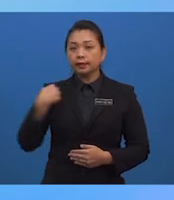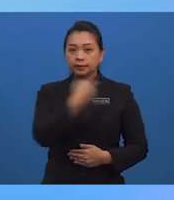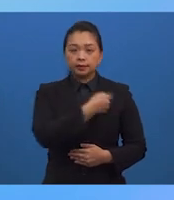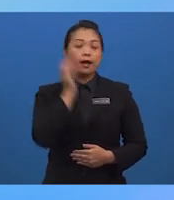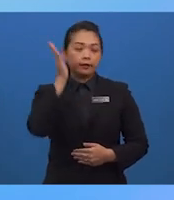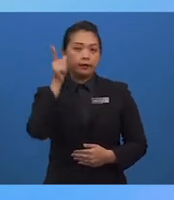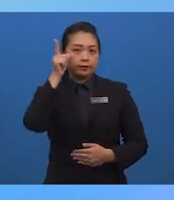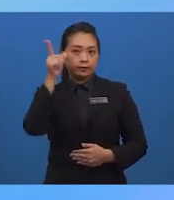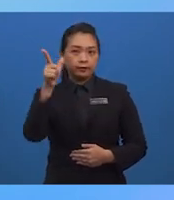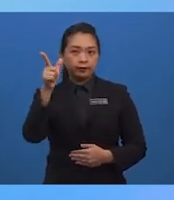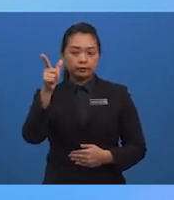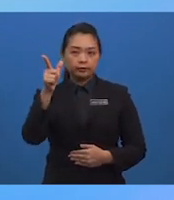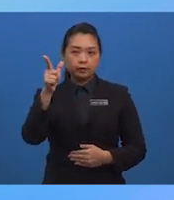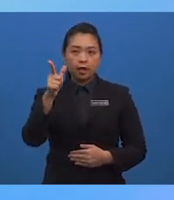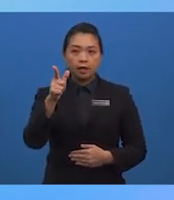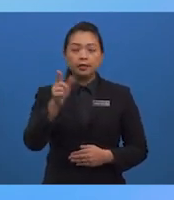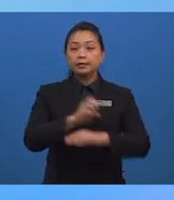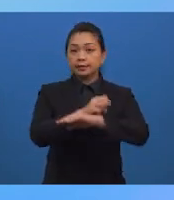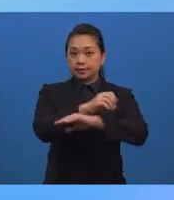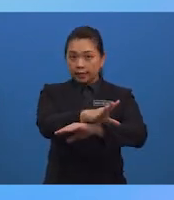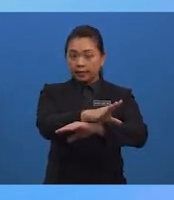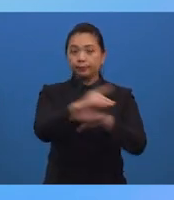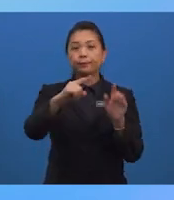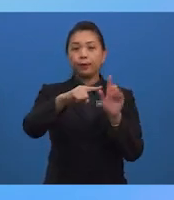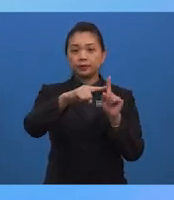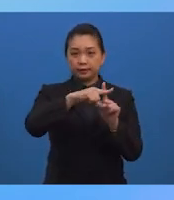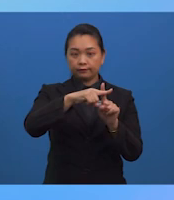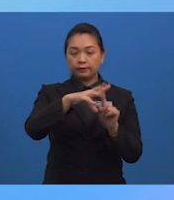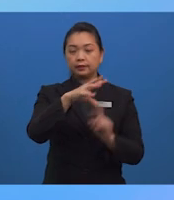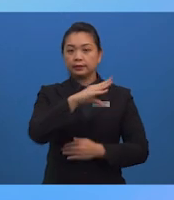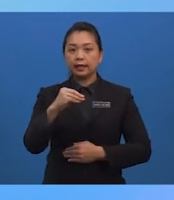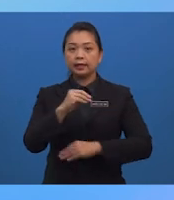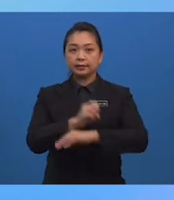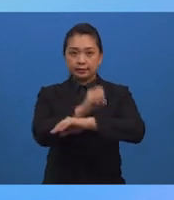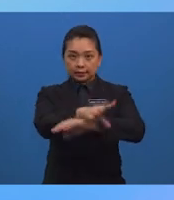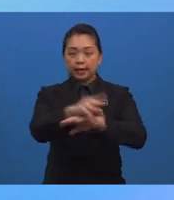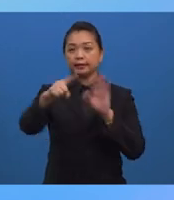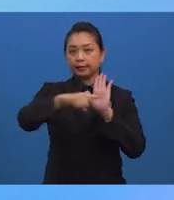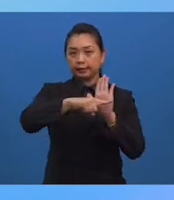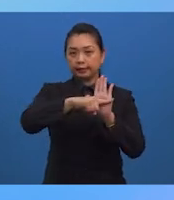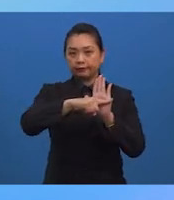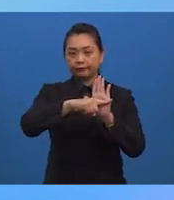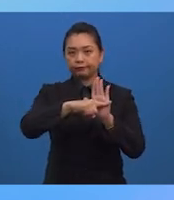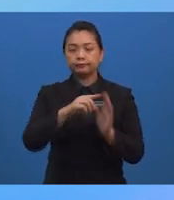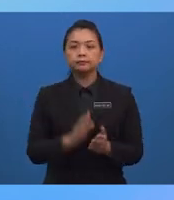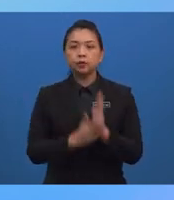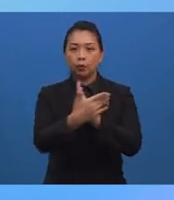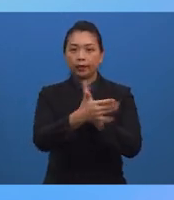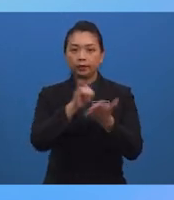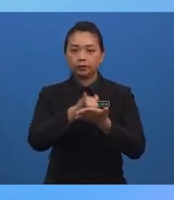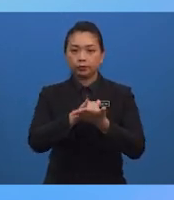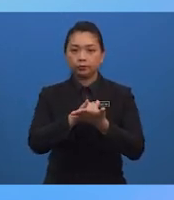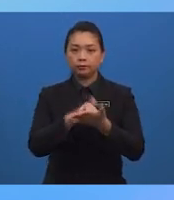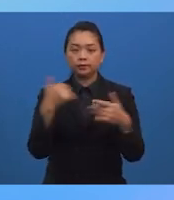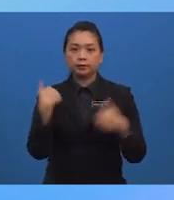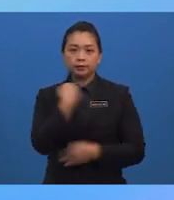melihat kesan positif dan negatif globalisasi ekonomi kepada negara yang sedang membangun. Oleh itu,